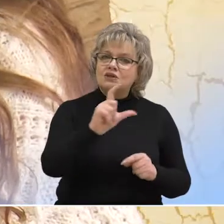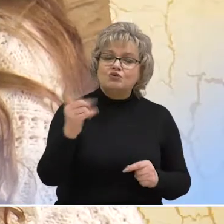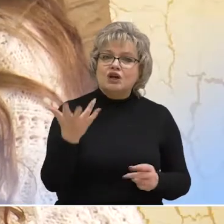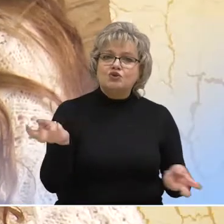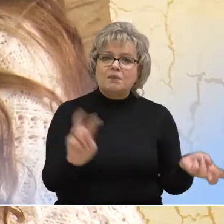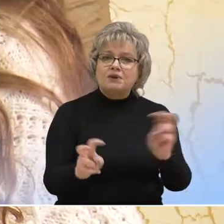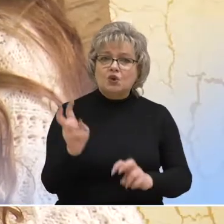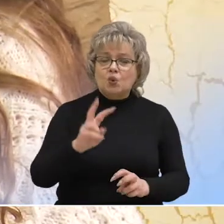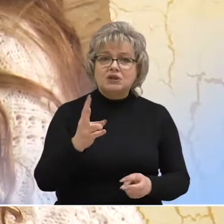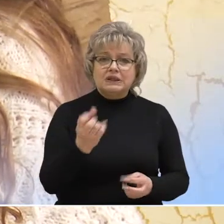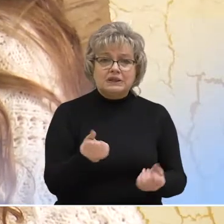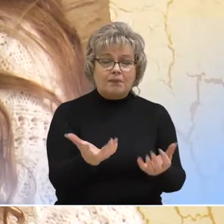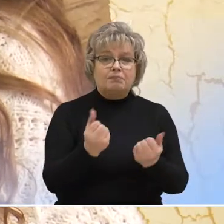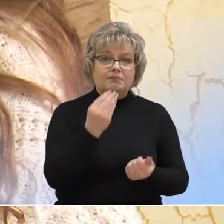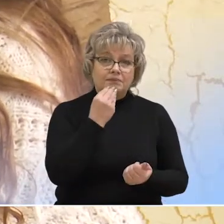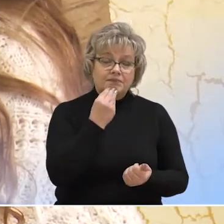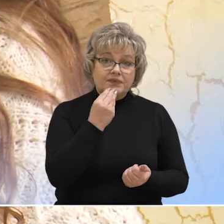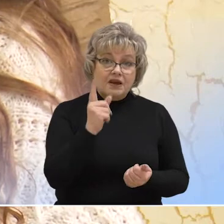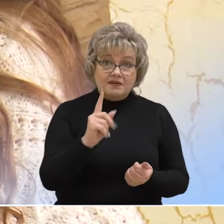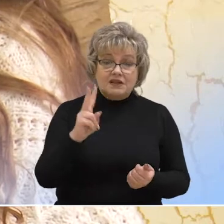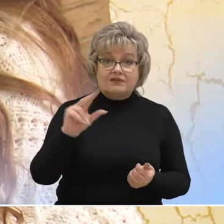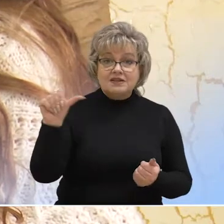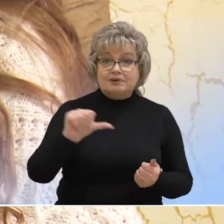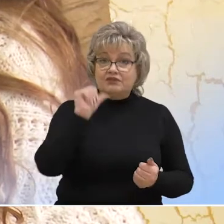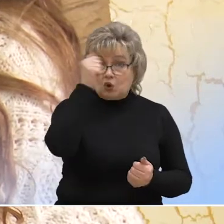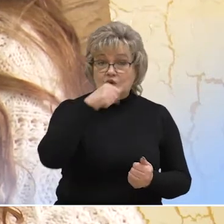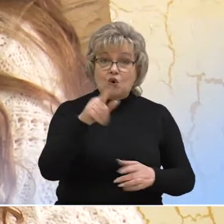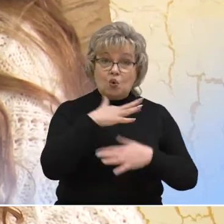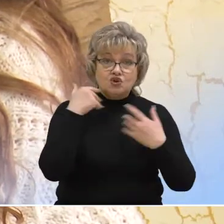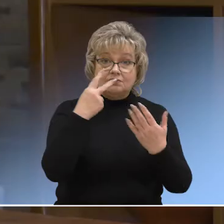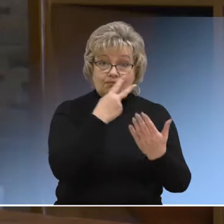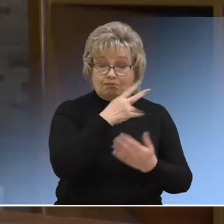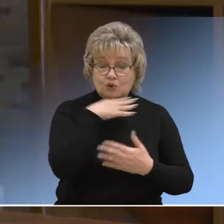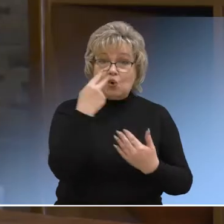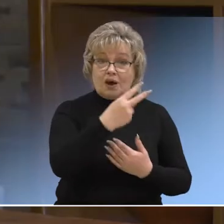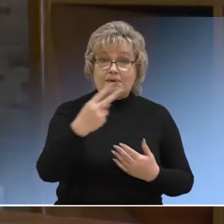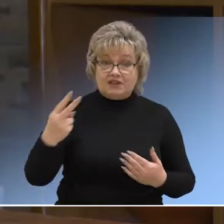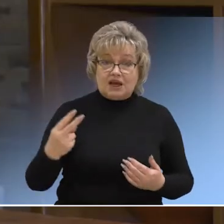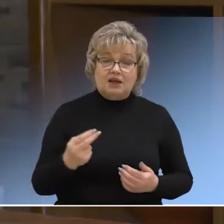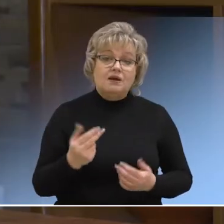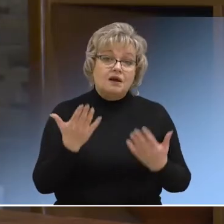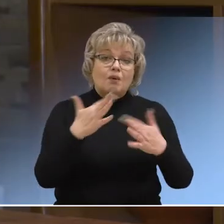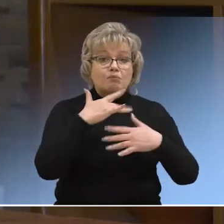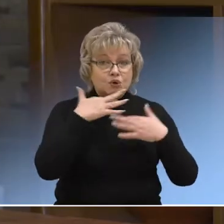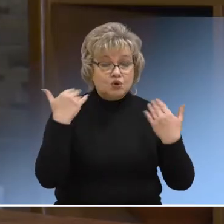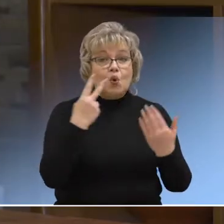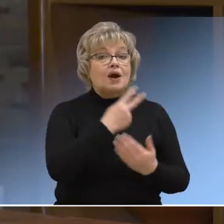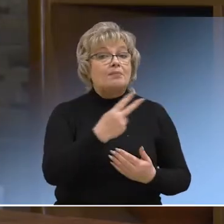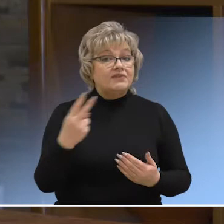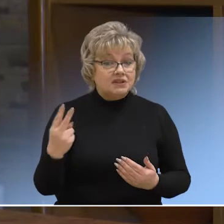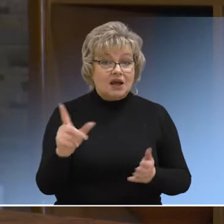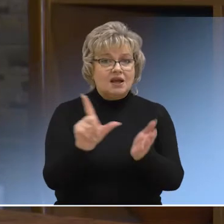которые приходят на раздачу еды? Вы, наверное, за 2,5 года очень многое повидали. Многие, да, много